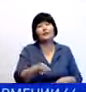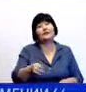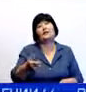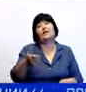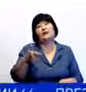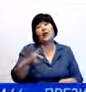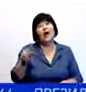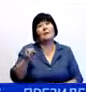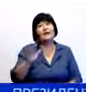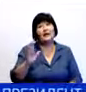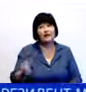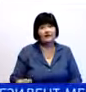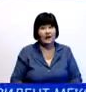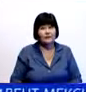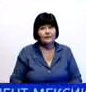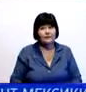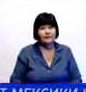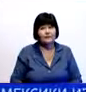Абдыкаликова.